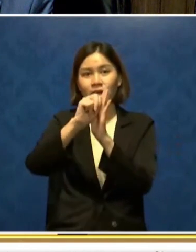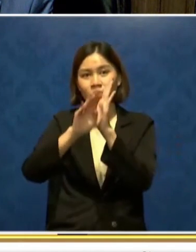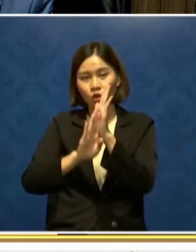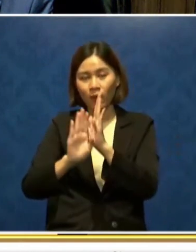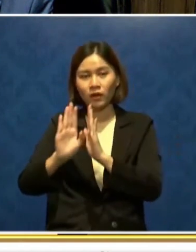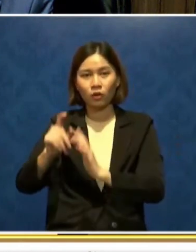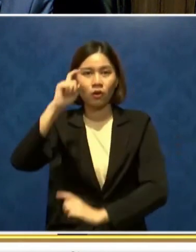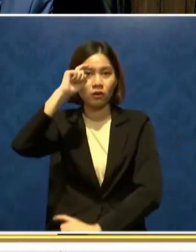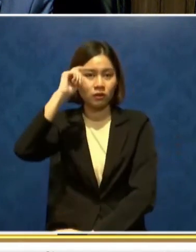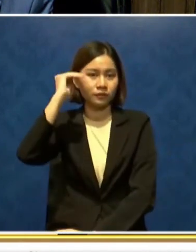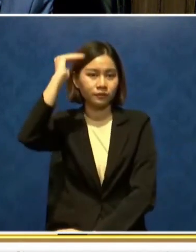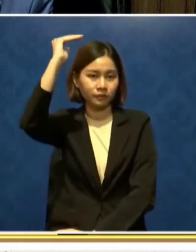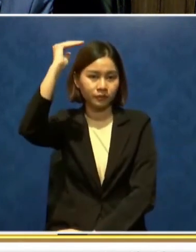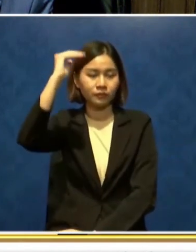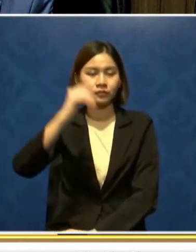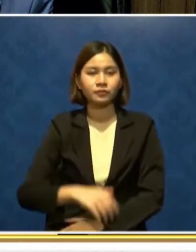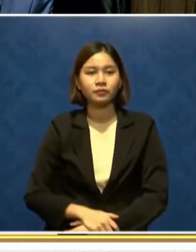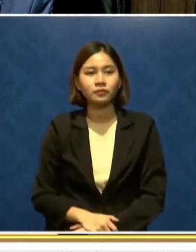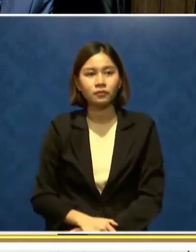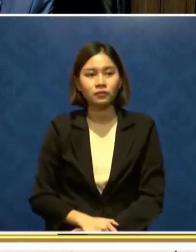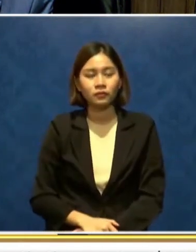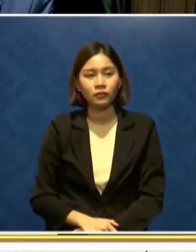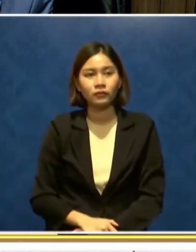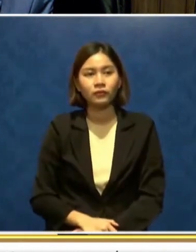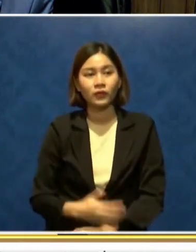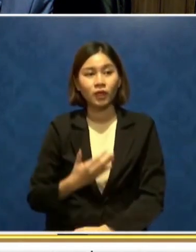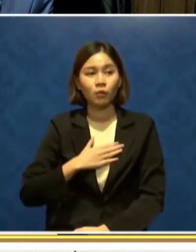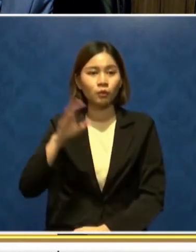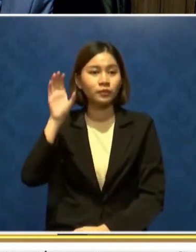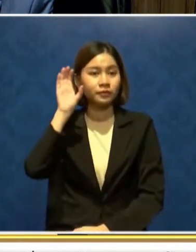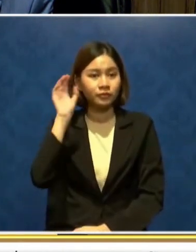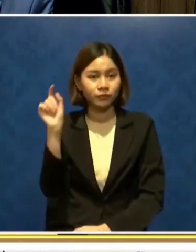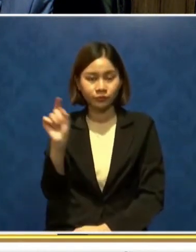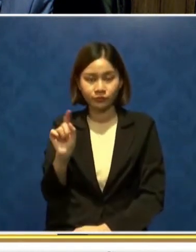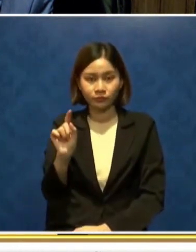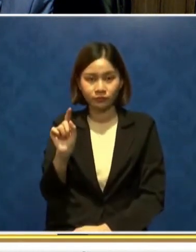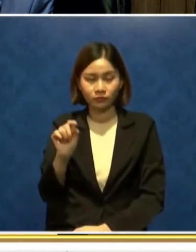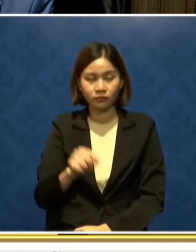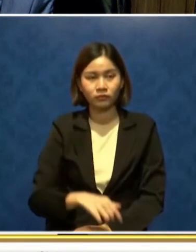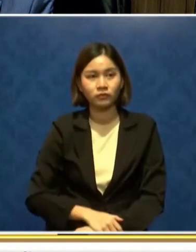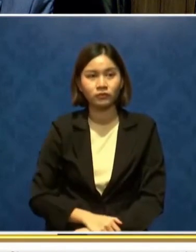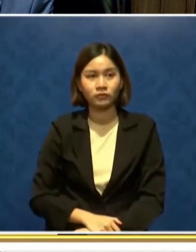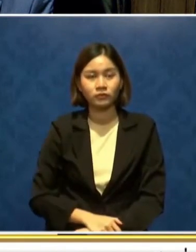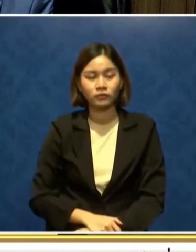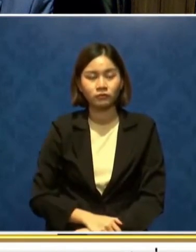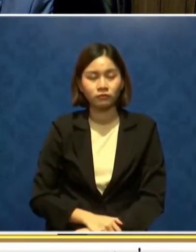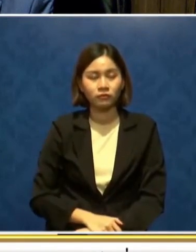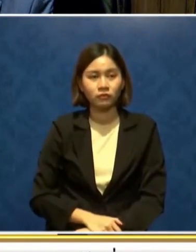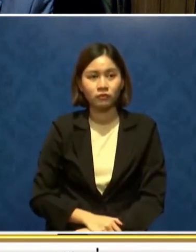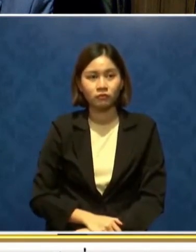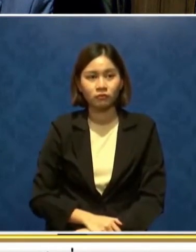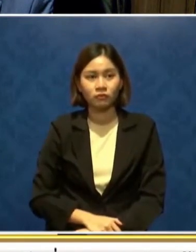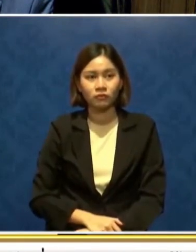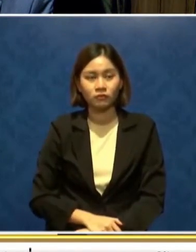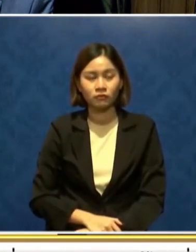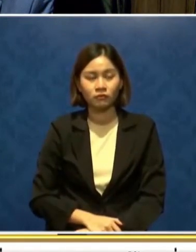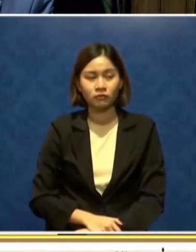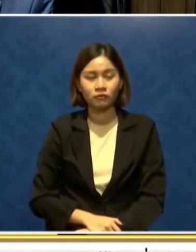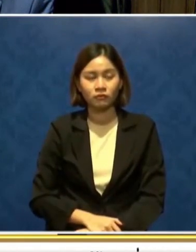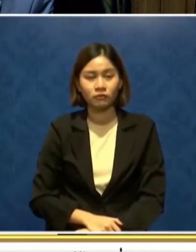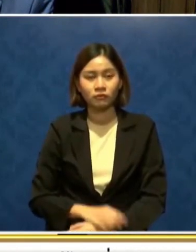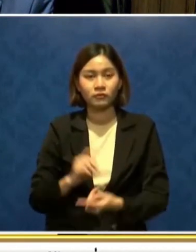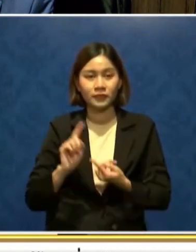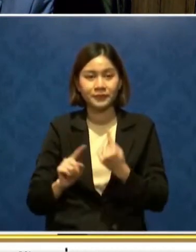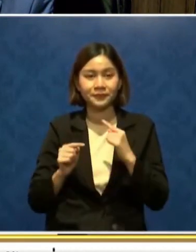ท่านเศรษฐาทวีสินแล้วผมเชื่อเหลือเกินนะครับท่านประธานครับเชื่อเหลือเกินว่าพี่น้องอ่าเพื่อน